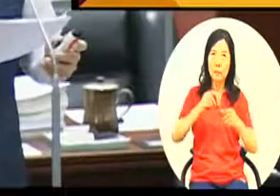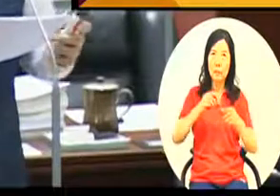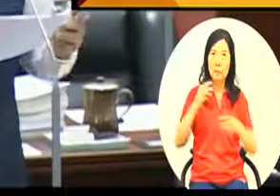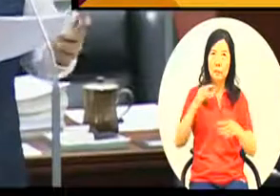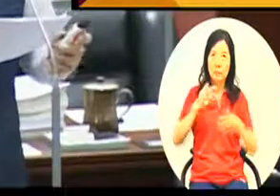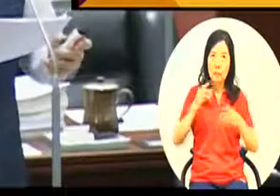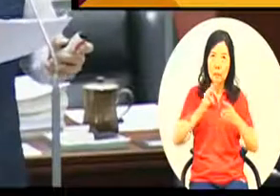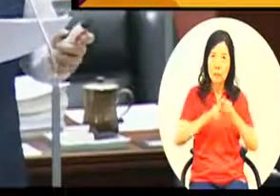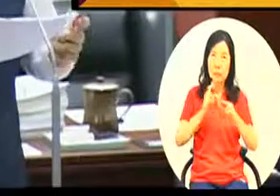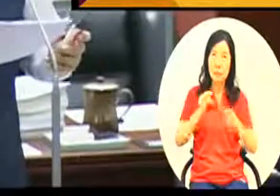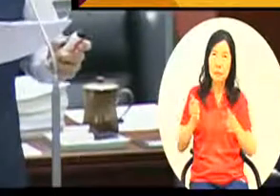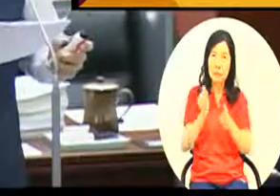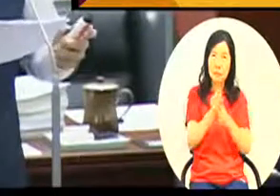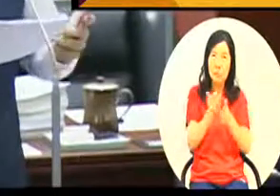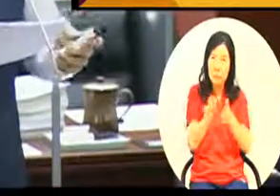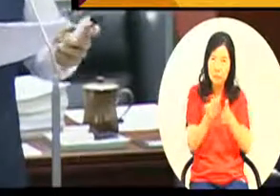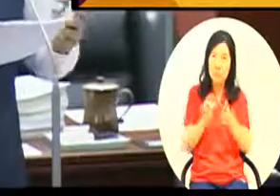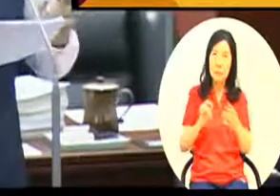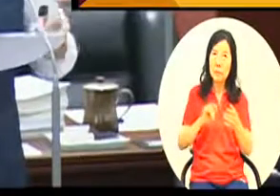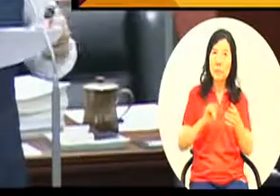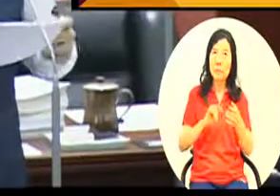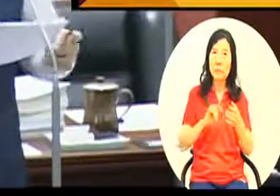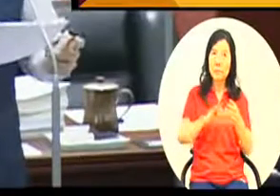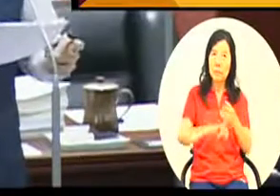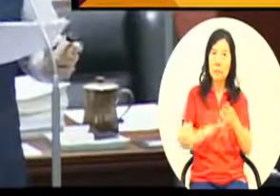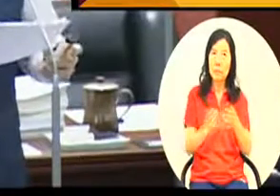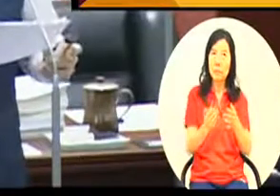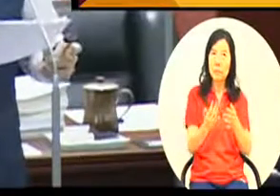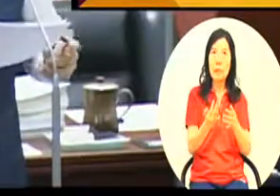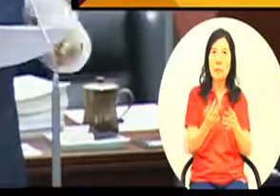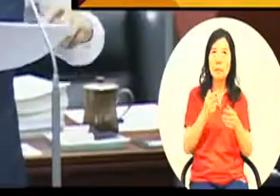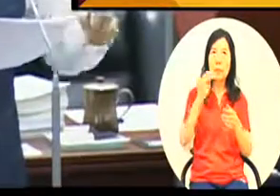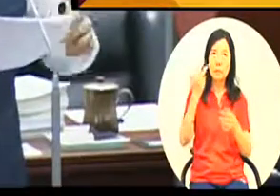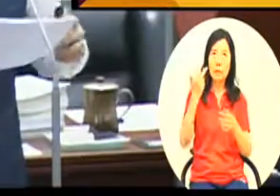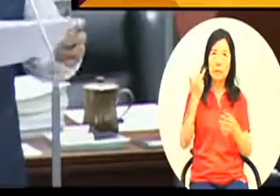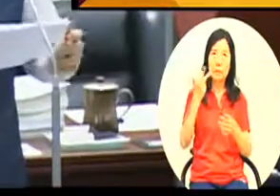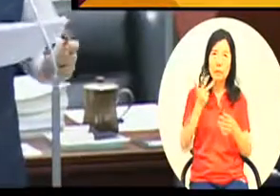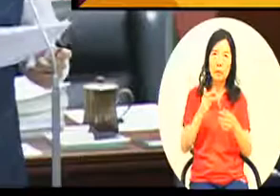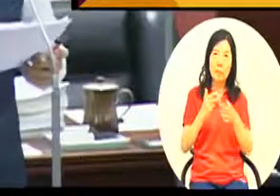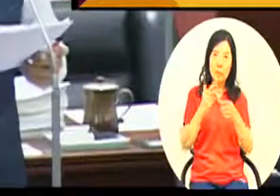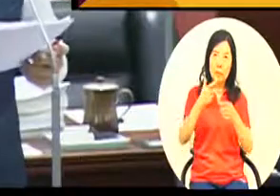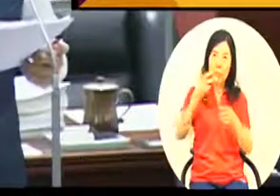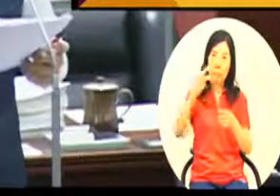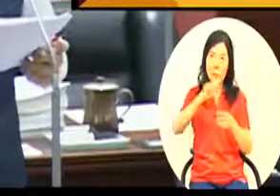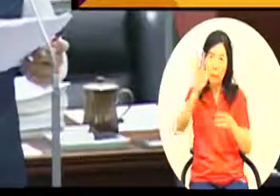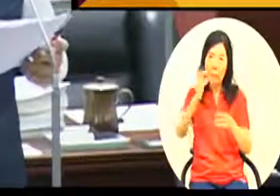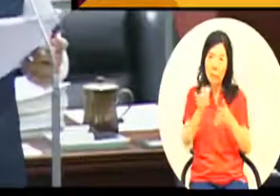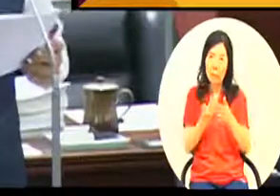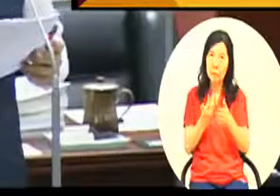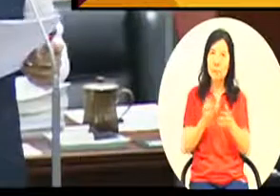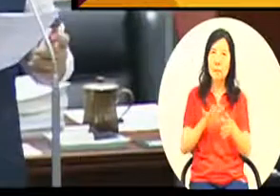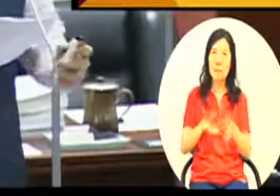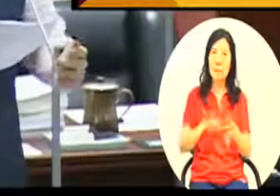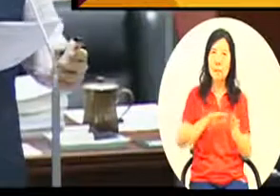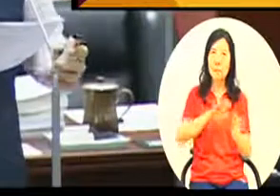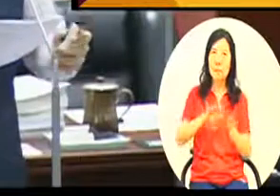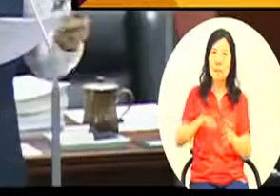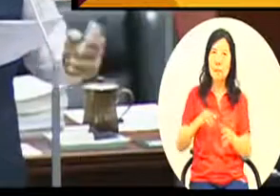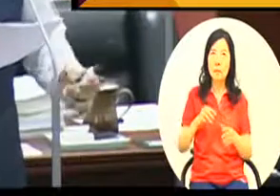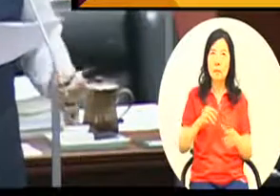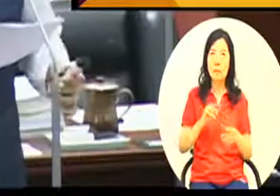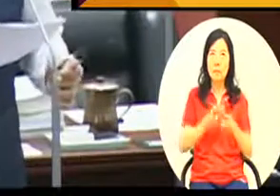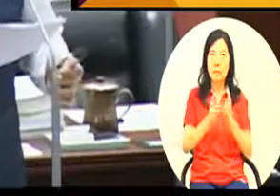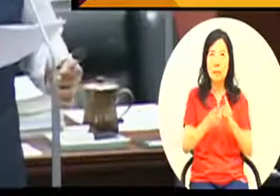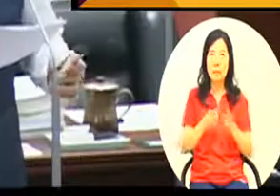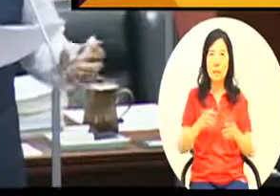乘的话，要用车前六天或前一天预约订车。那上述以外的服务对象，换句话说，